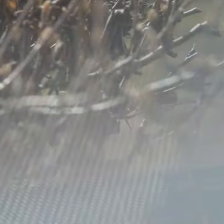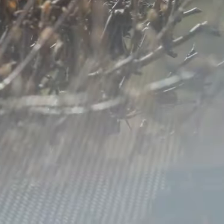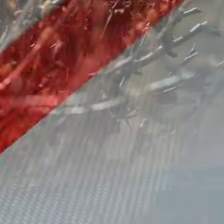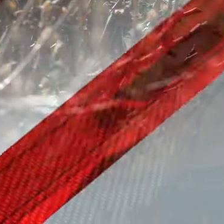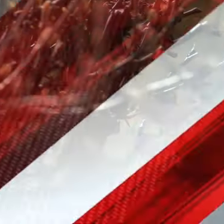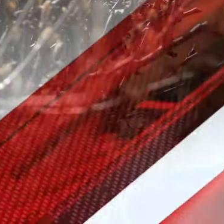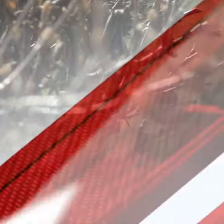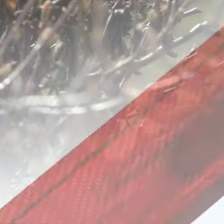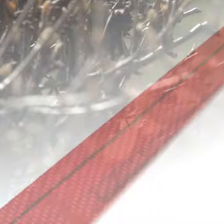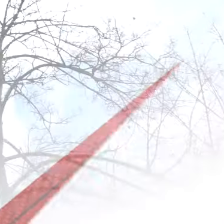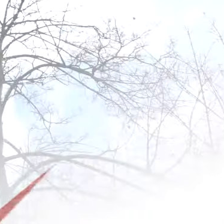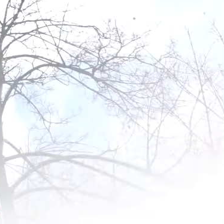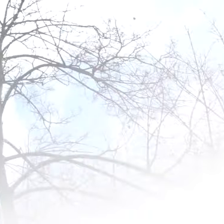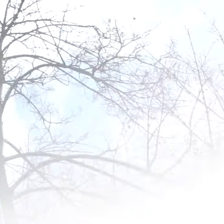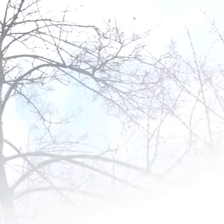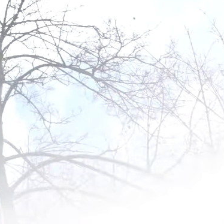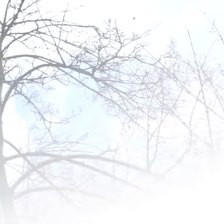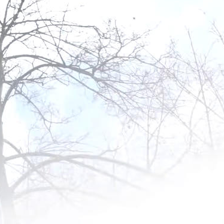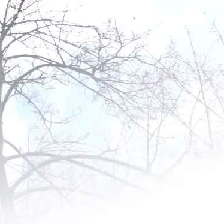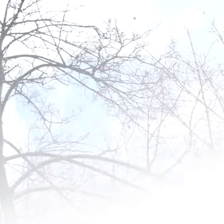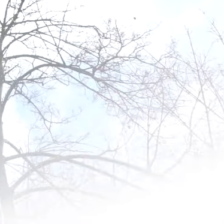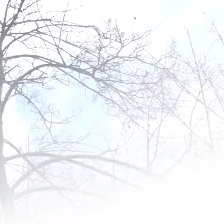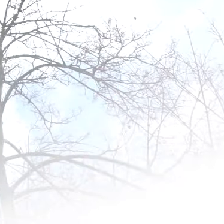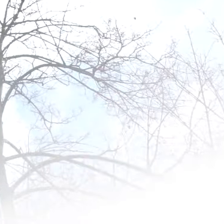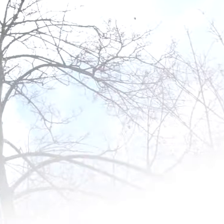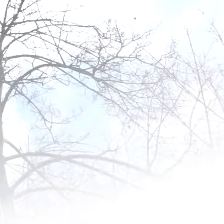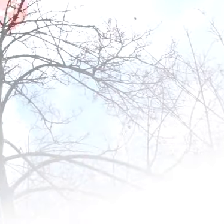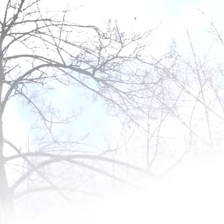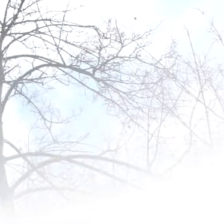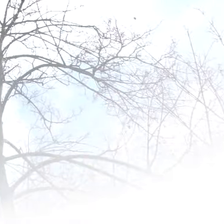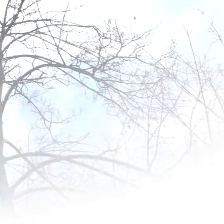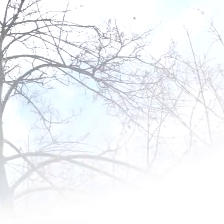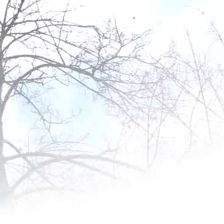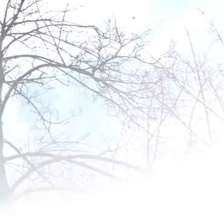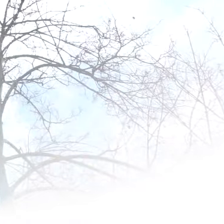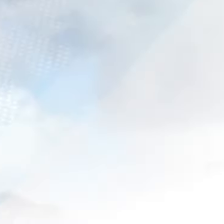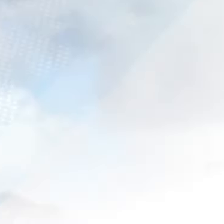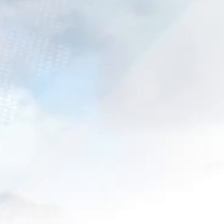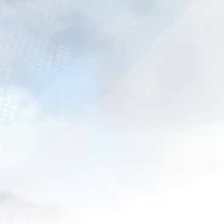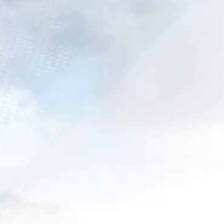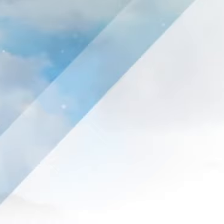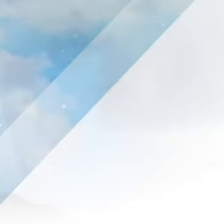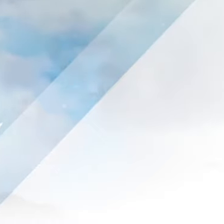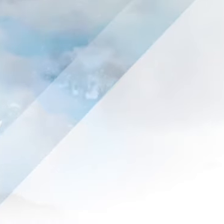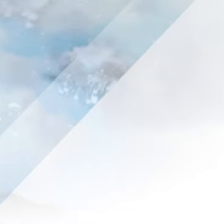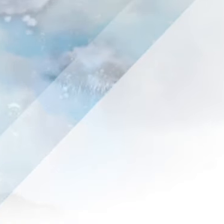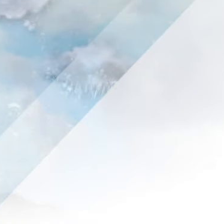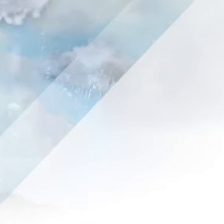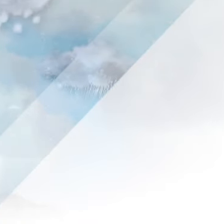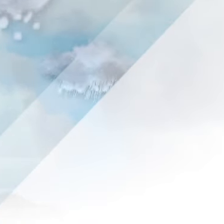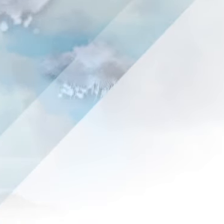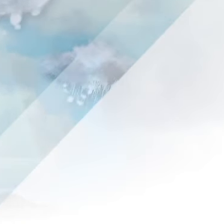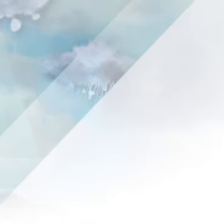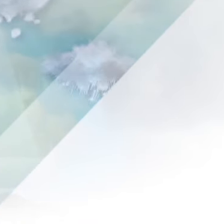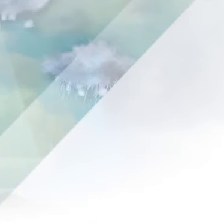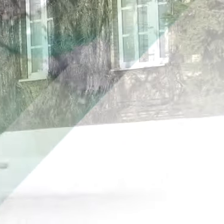і першы з іх выпадаў на сераду адразу пасля свята. На градавую сераду нічога не сеялі і не садзілі, каб